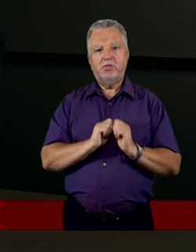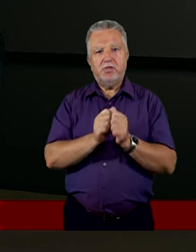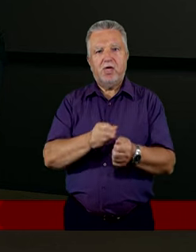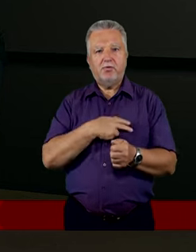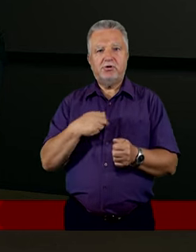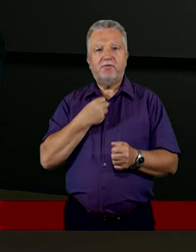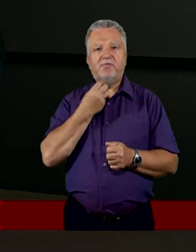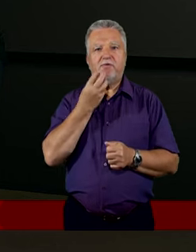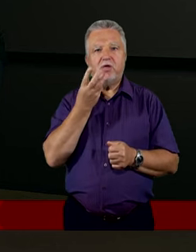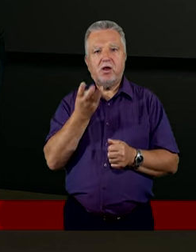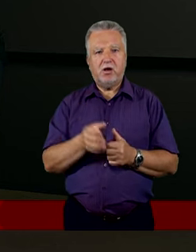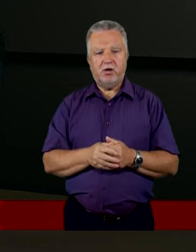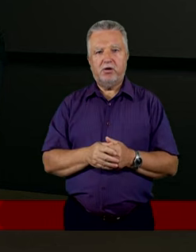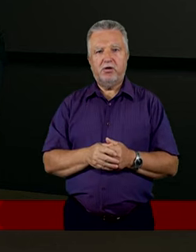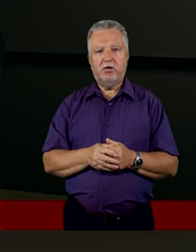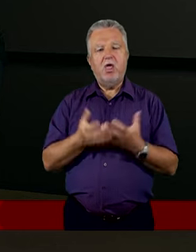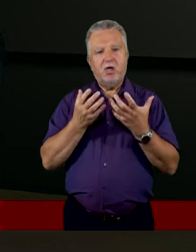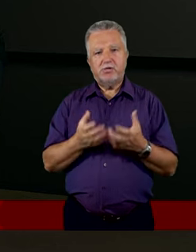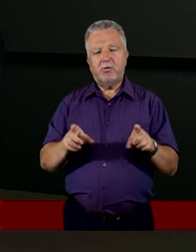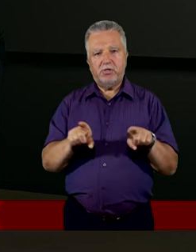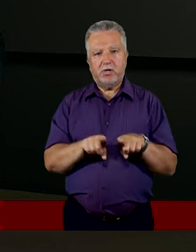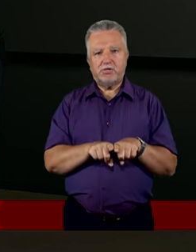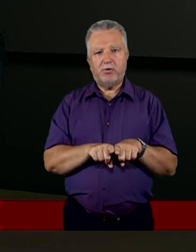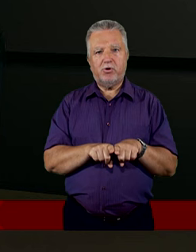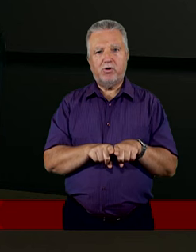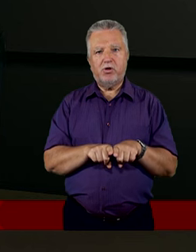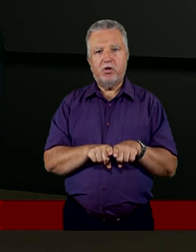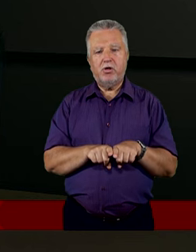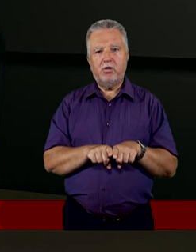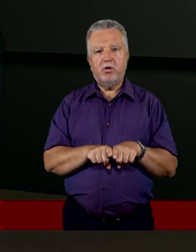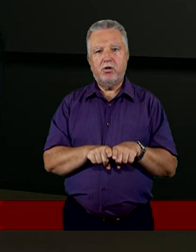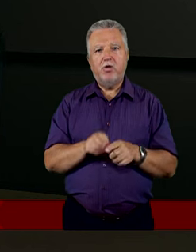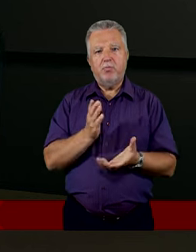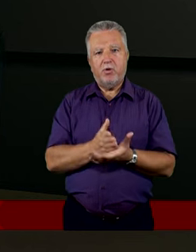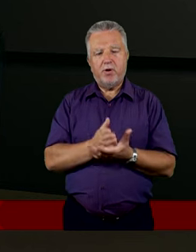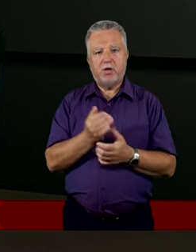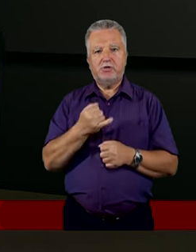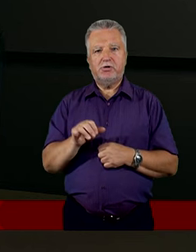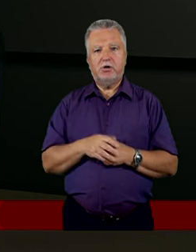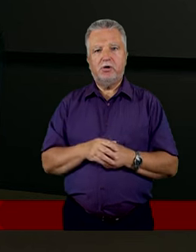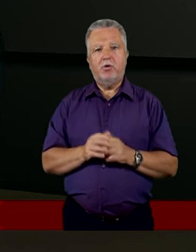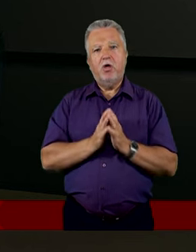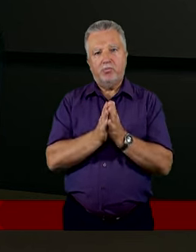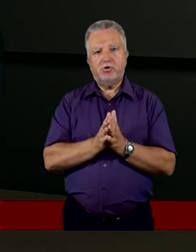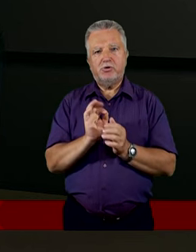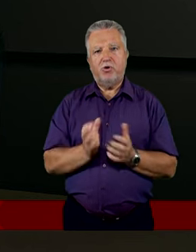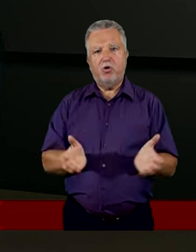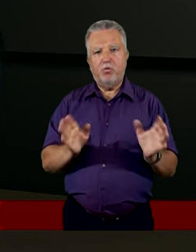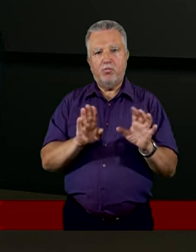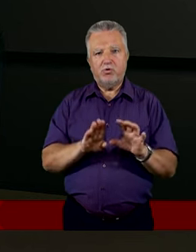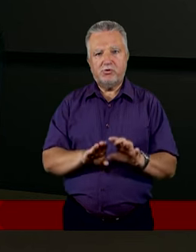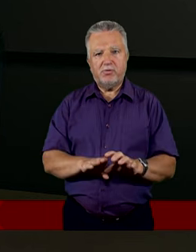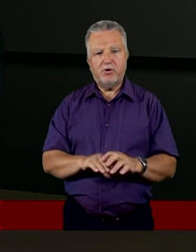Ty dałeś nam tak wiele. Chcemy również udzielać innym. Proszę Cię